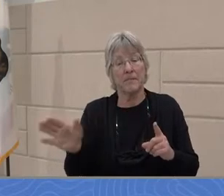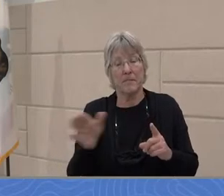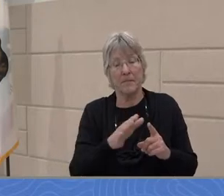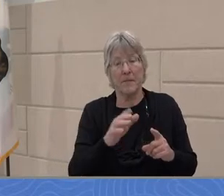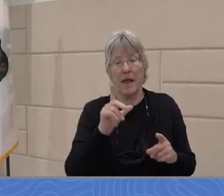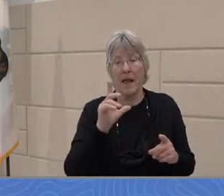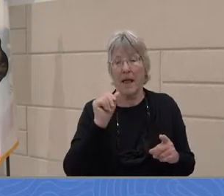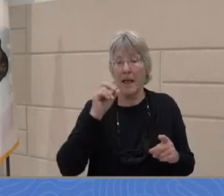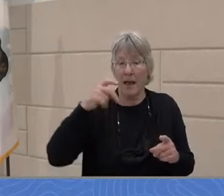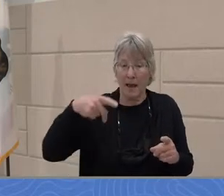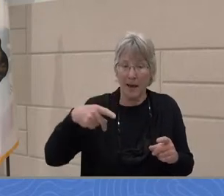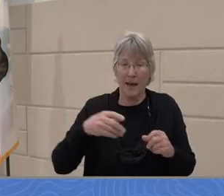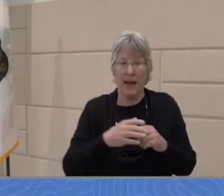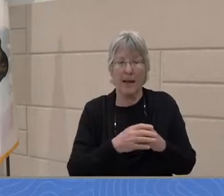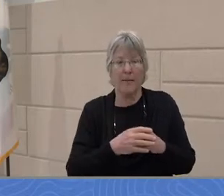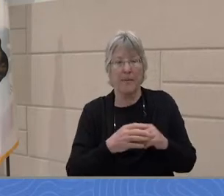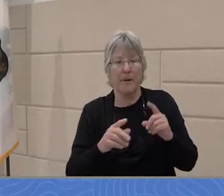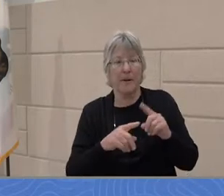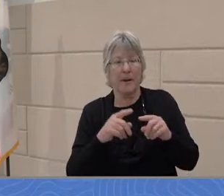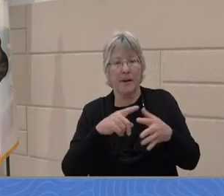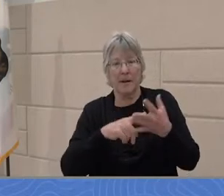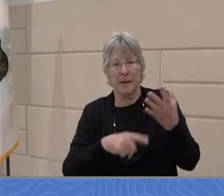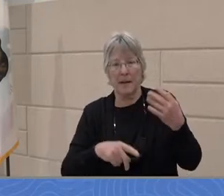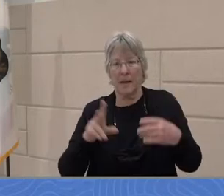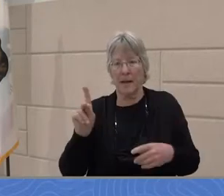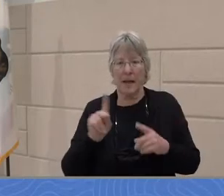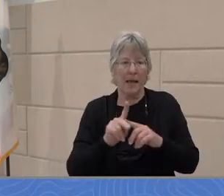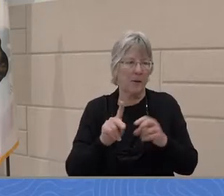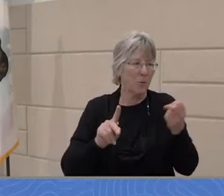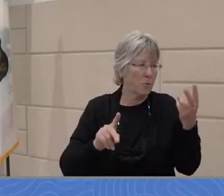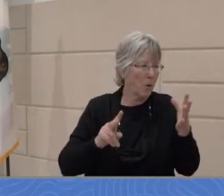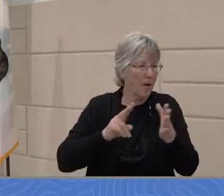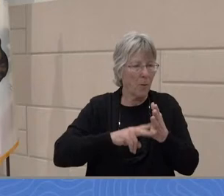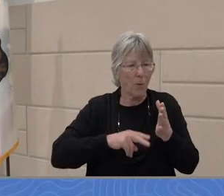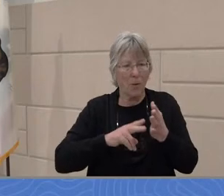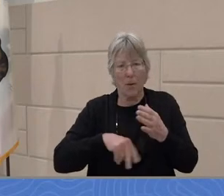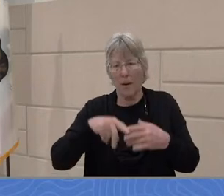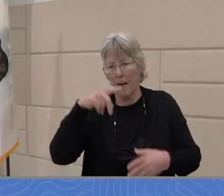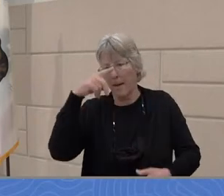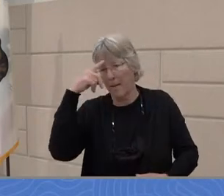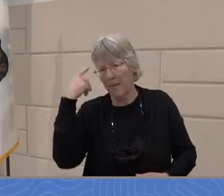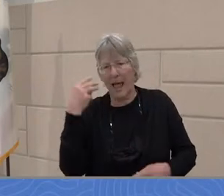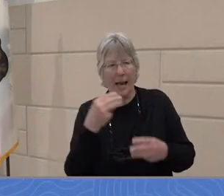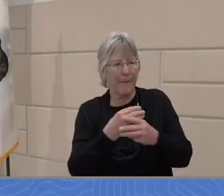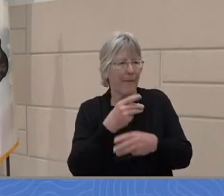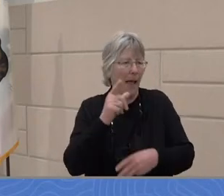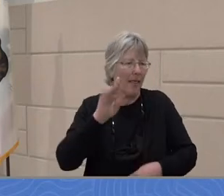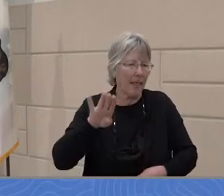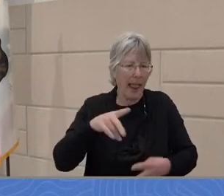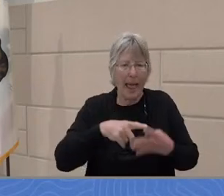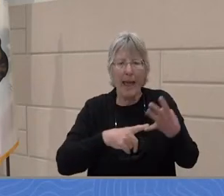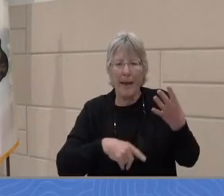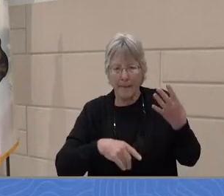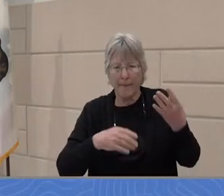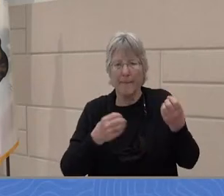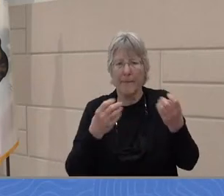ำอันปีกาทั่วปนบัติกาแต่ตัวนั่งคณ